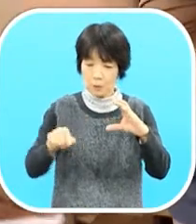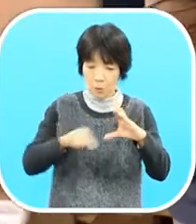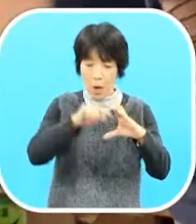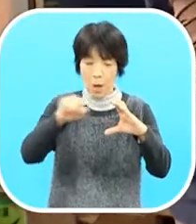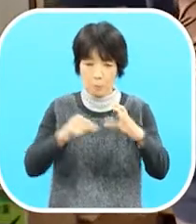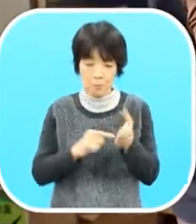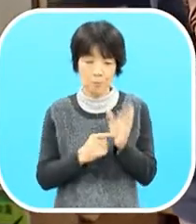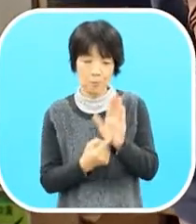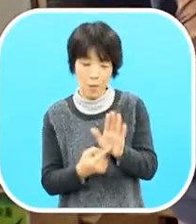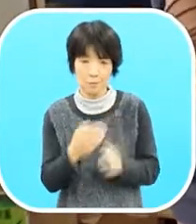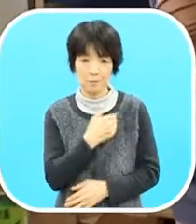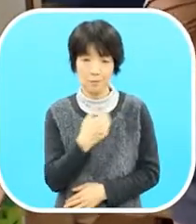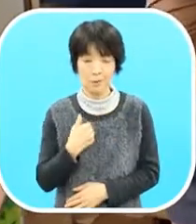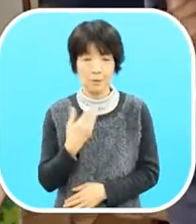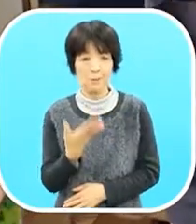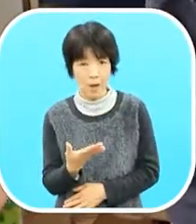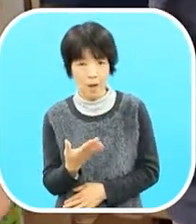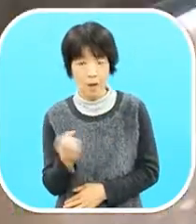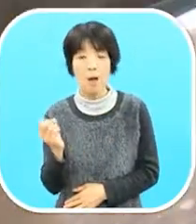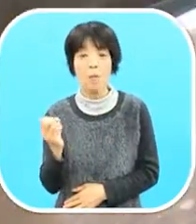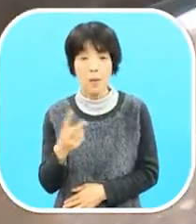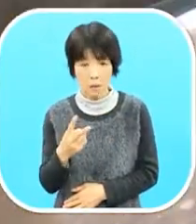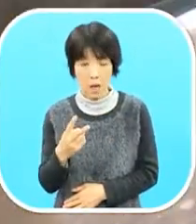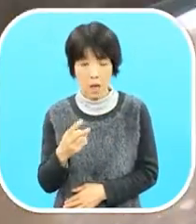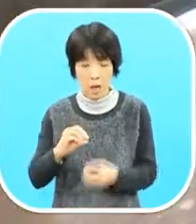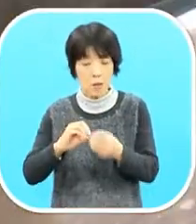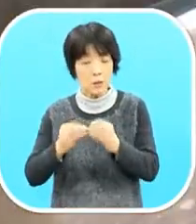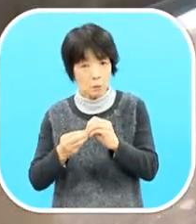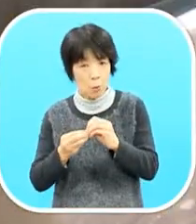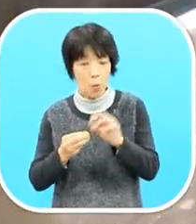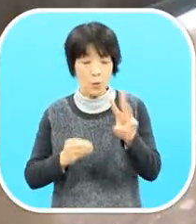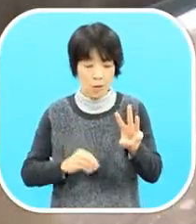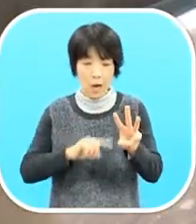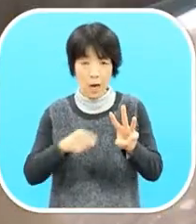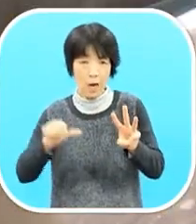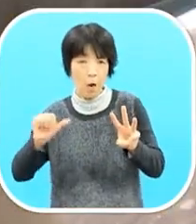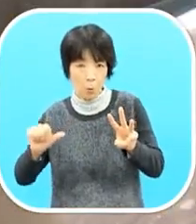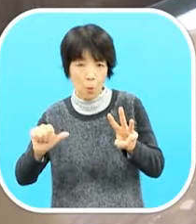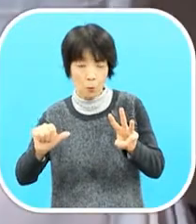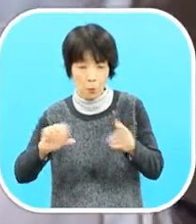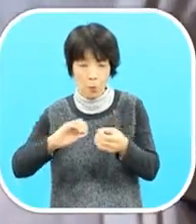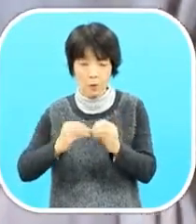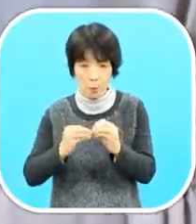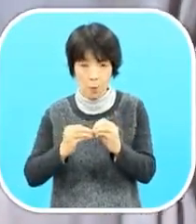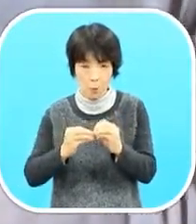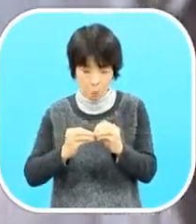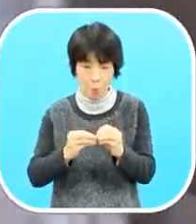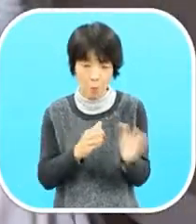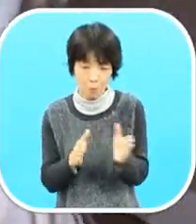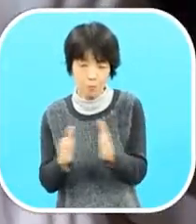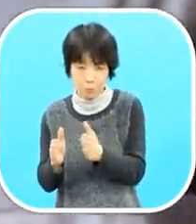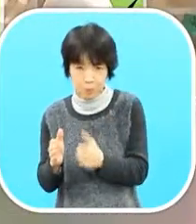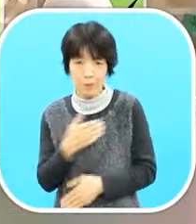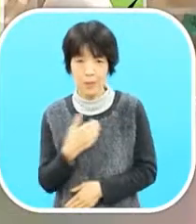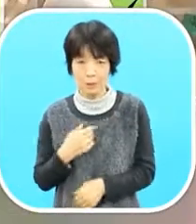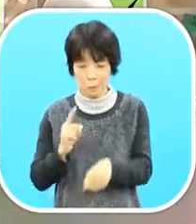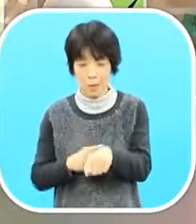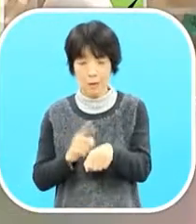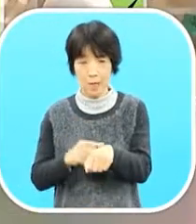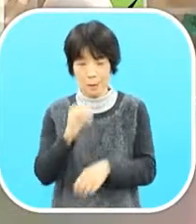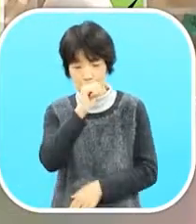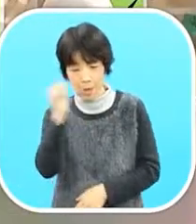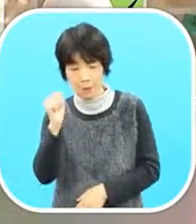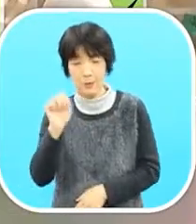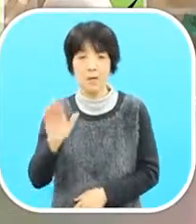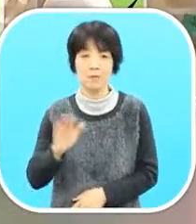るか、丸く演出するかということ、それと3色から5色といった色を変える、そういった技が優れているというふうに言われるんですね。そういう花